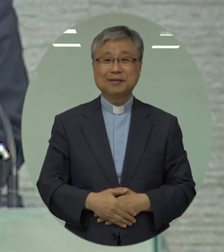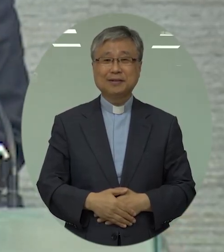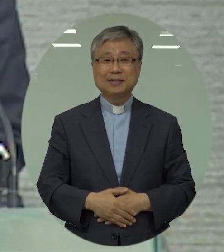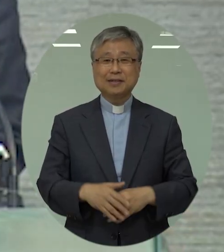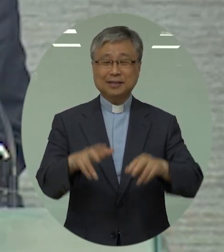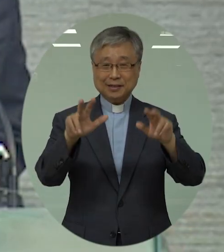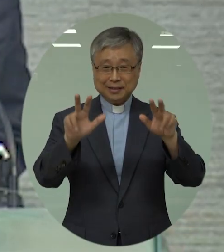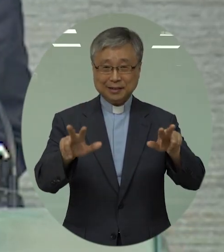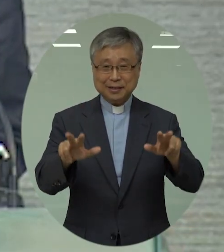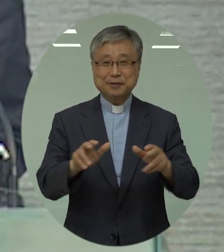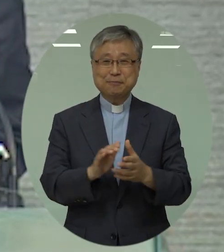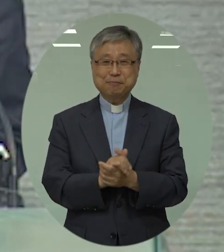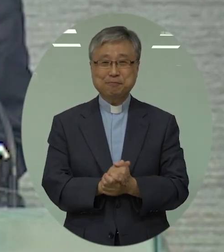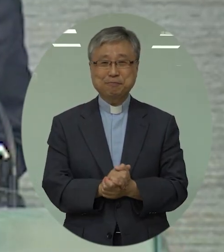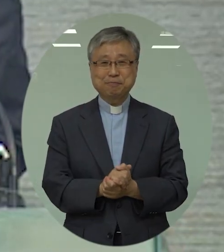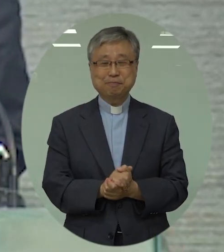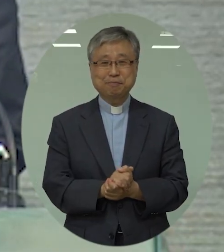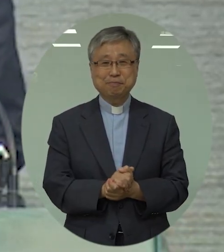자,